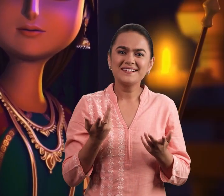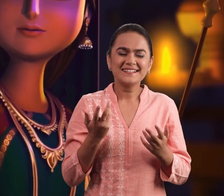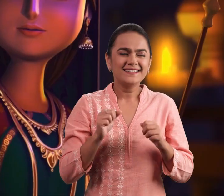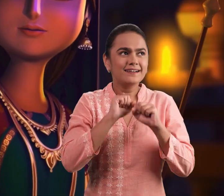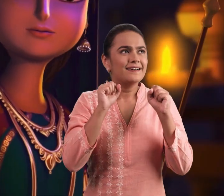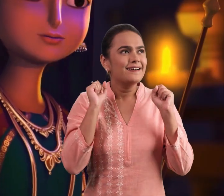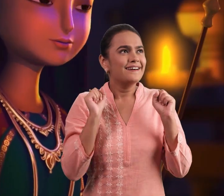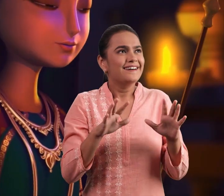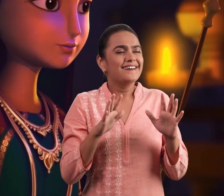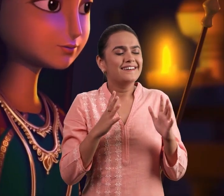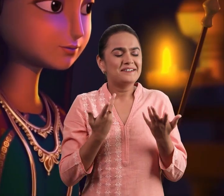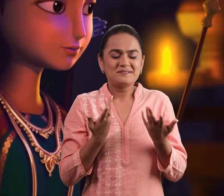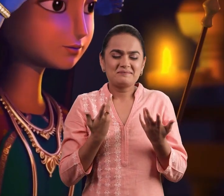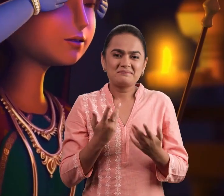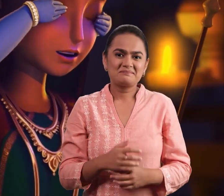मायाजाल।